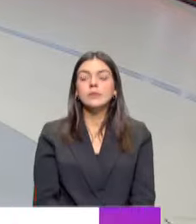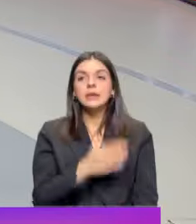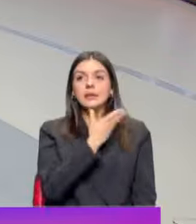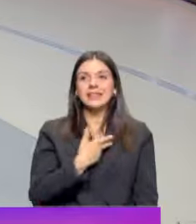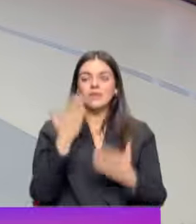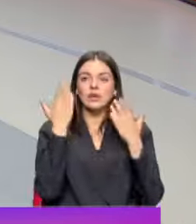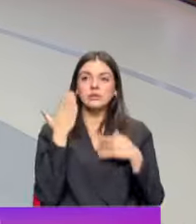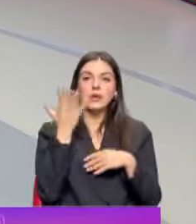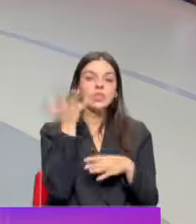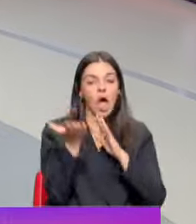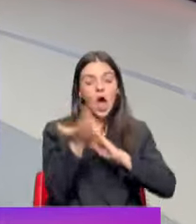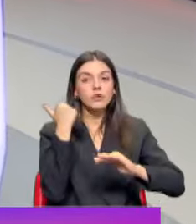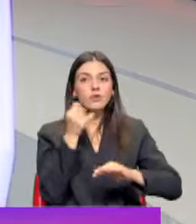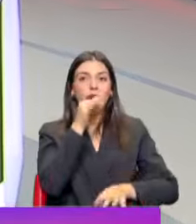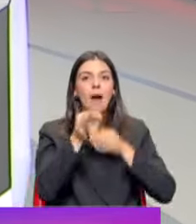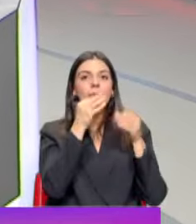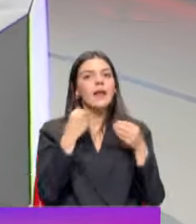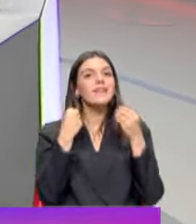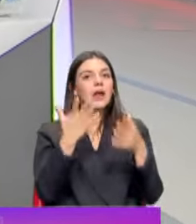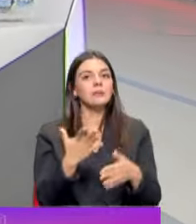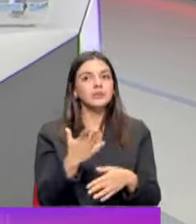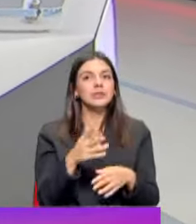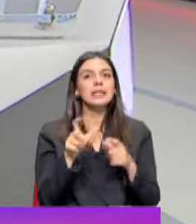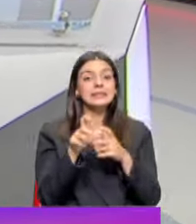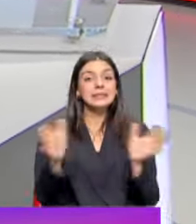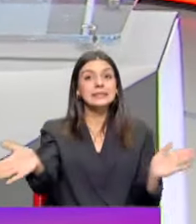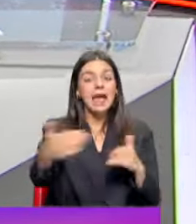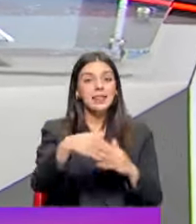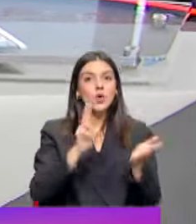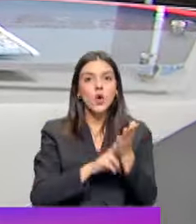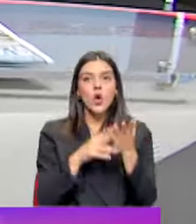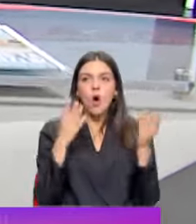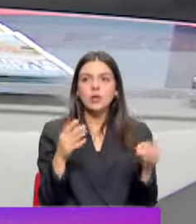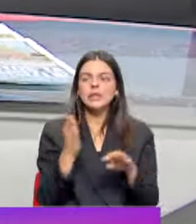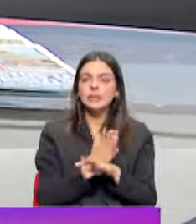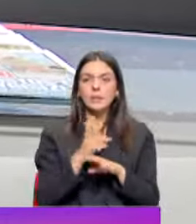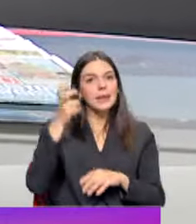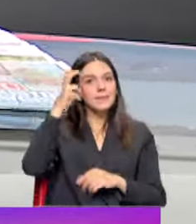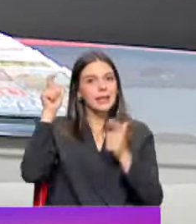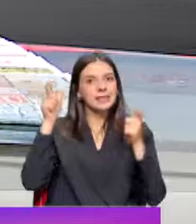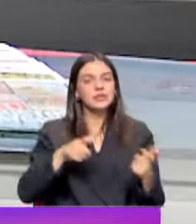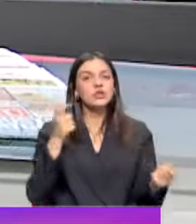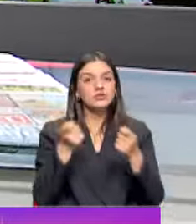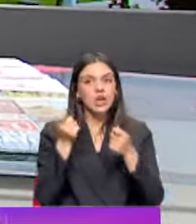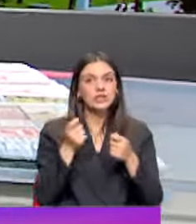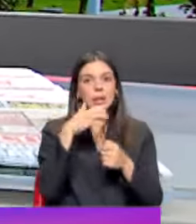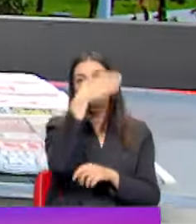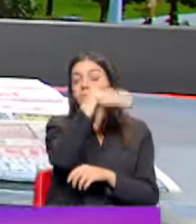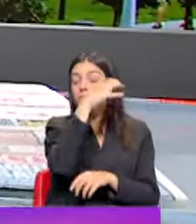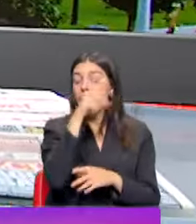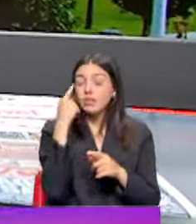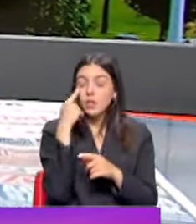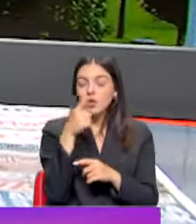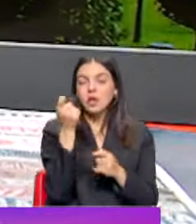Sevgili izleyenler, daha önce de haberlerini vermiştik. Sendikaya üye oldukları gerekçesiyle Manisa'da çalıştıkları maden tarafından